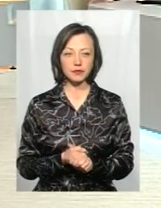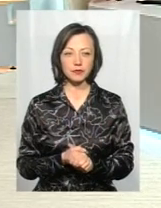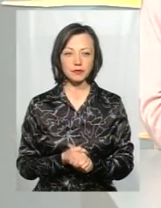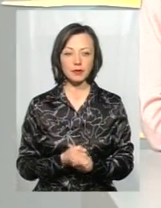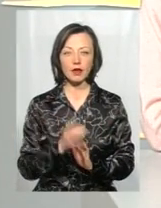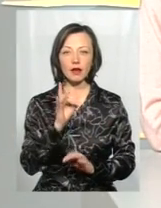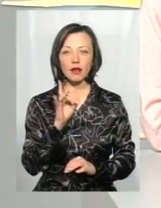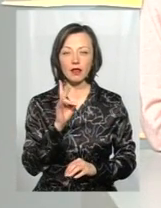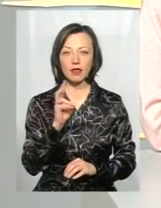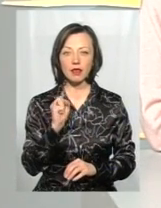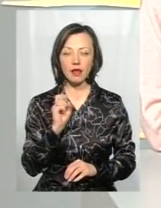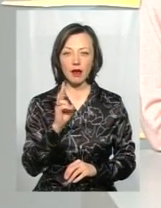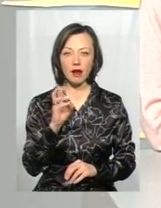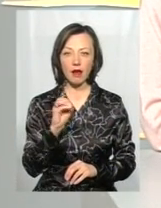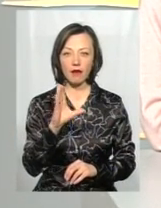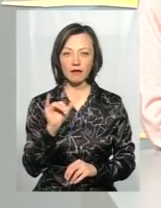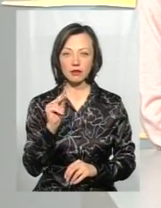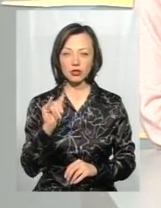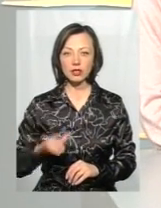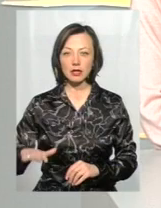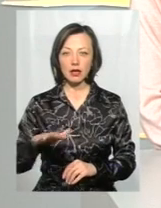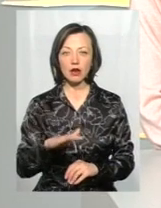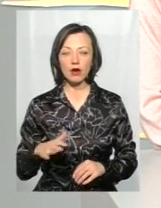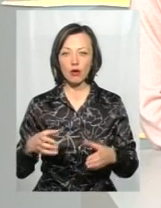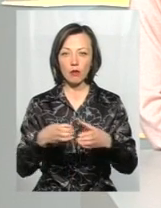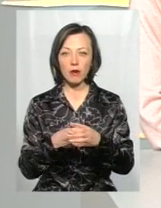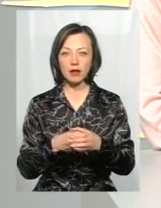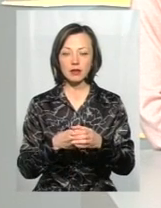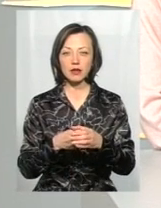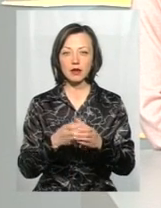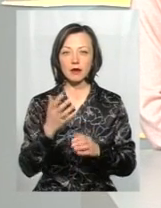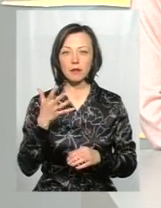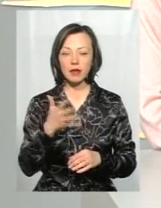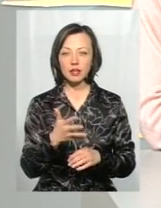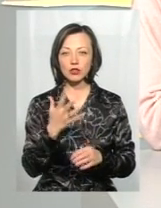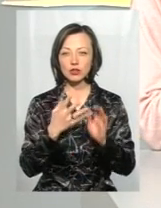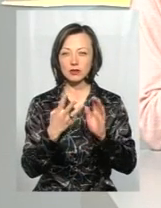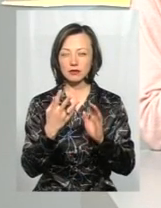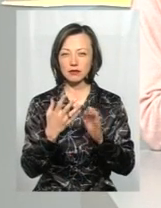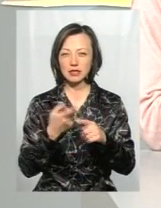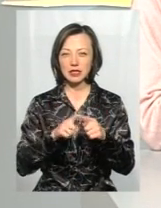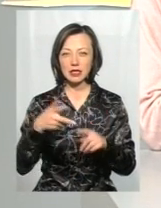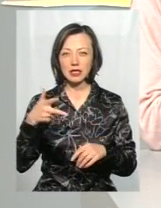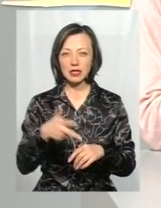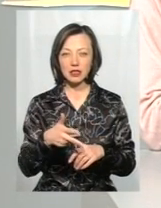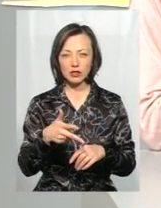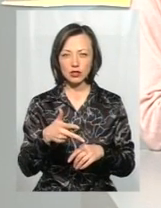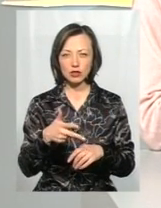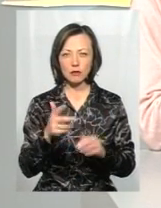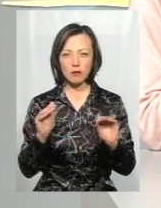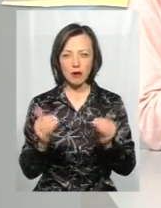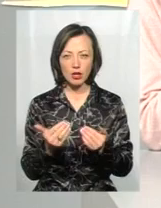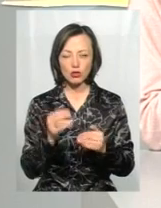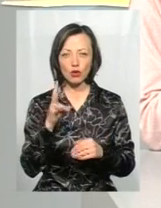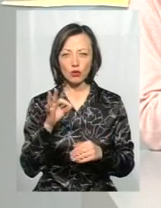в Неркевицькій тергромаді 3561 гривня власних доходів на одного жителя. Це на 3 тисячі менше, ніж у Ростошанській,